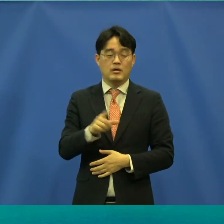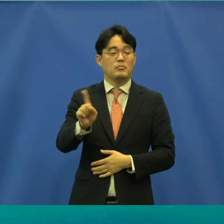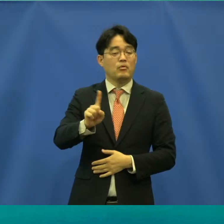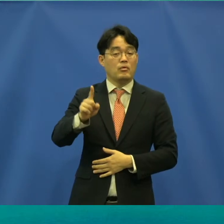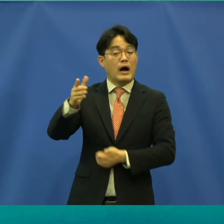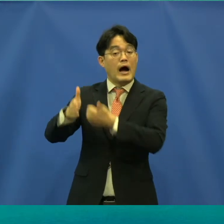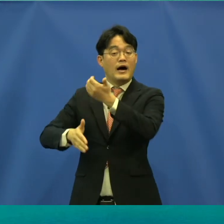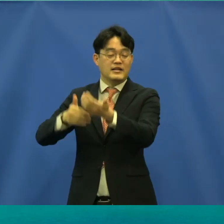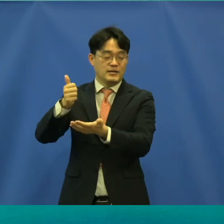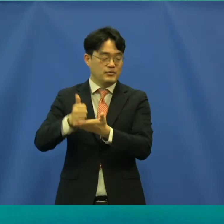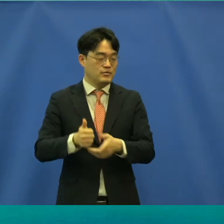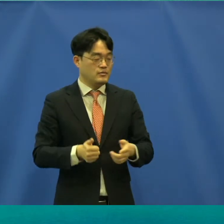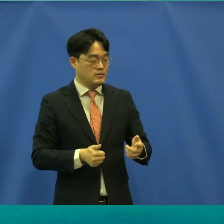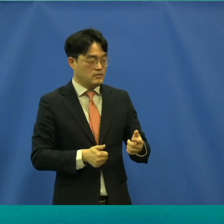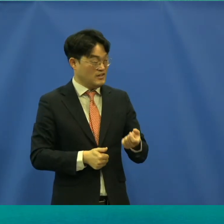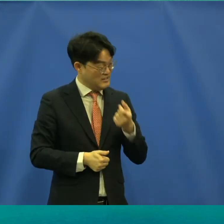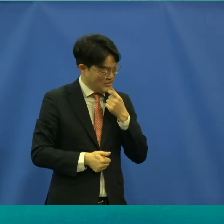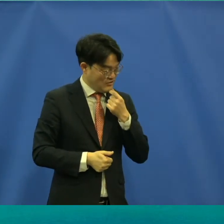이 충돌,